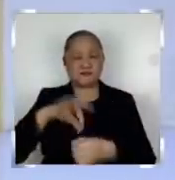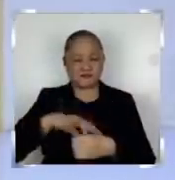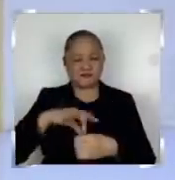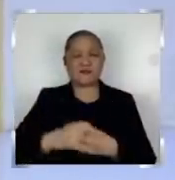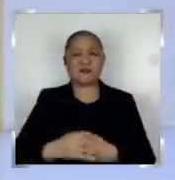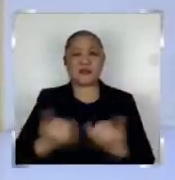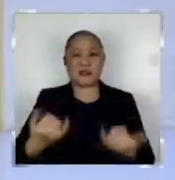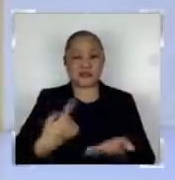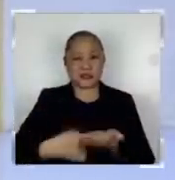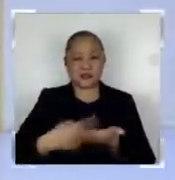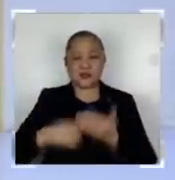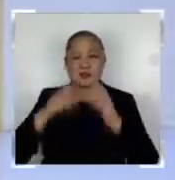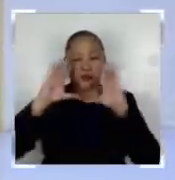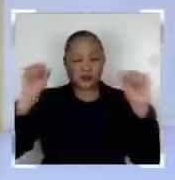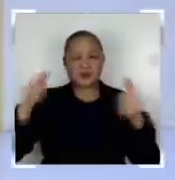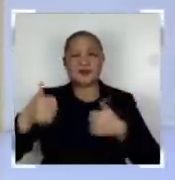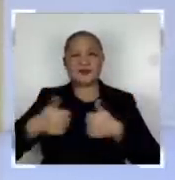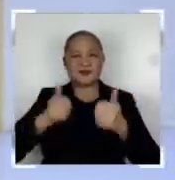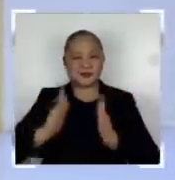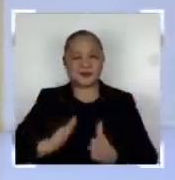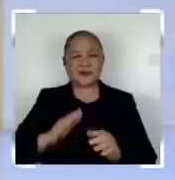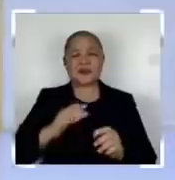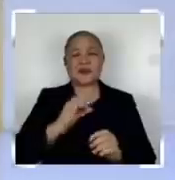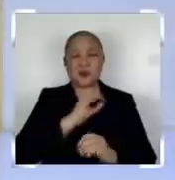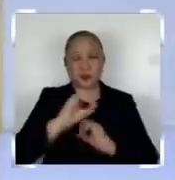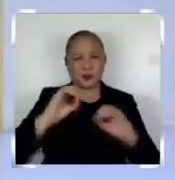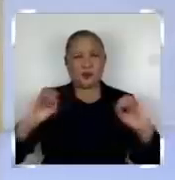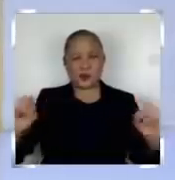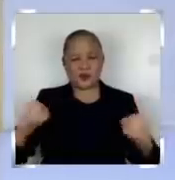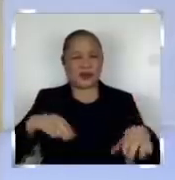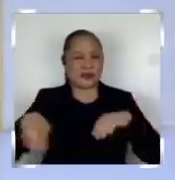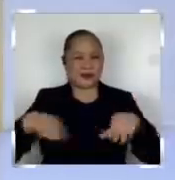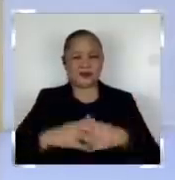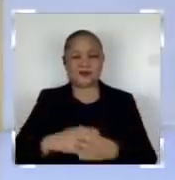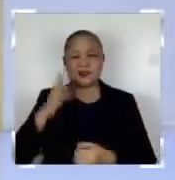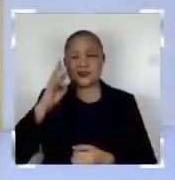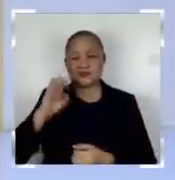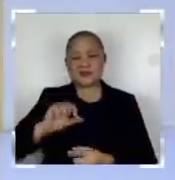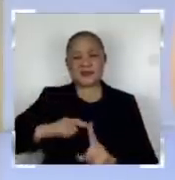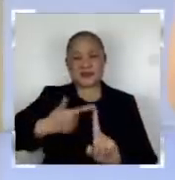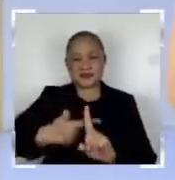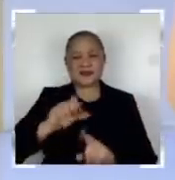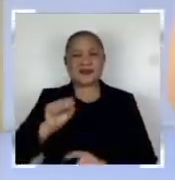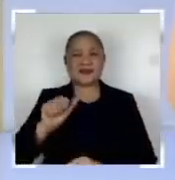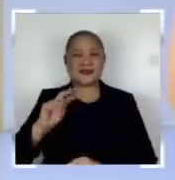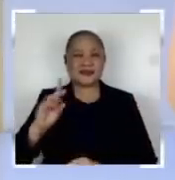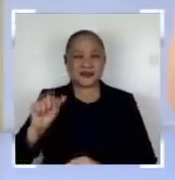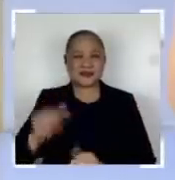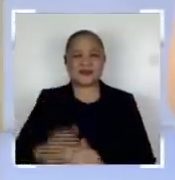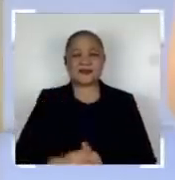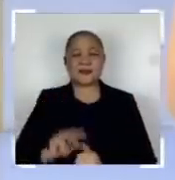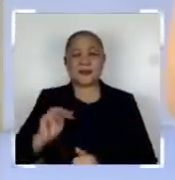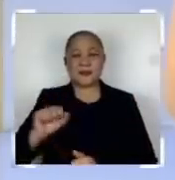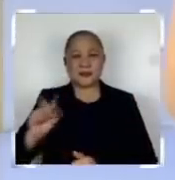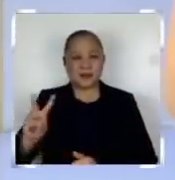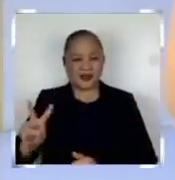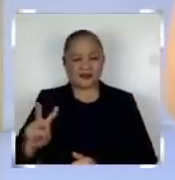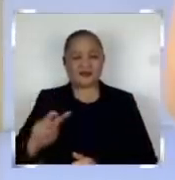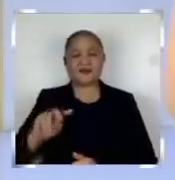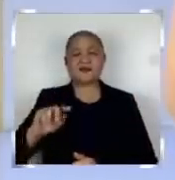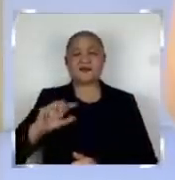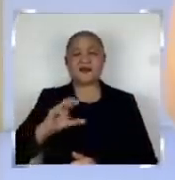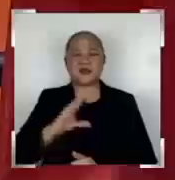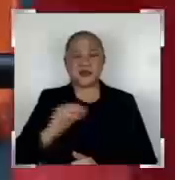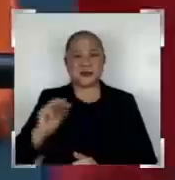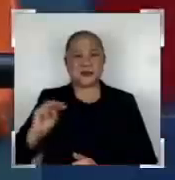presidential aspirants sa kanilang aktibidad. Saksi si Ms. Sandra Aguinaldo, Mag Gonzalez, Tina Panganiban Perez at Marisol